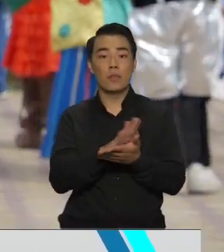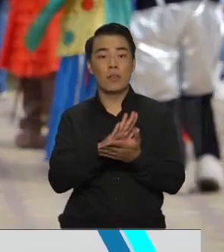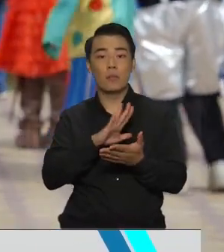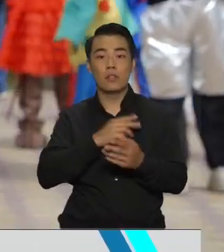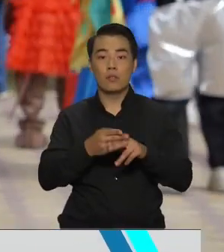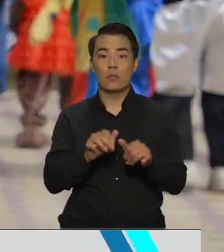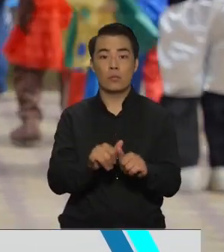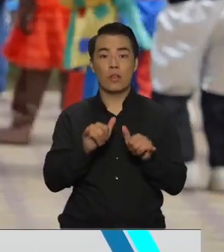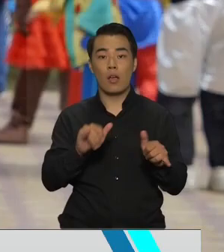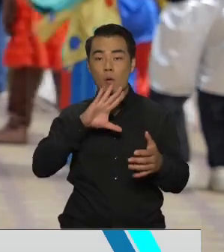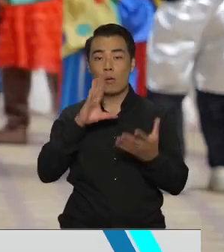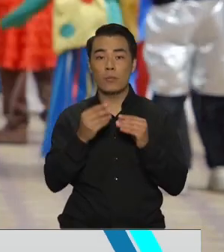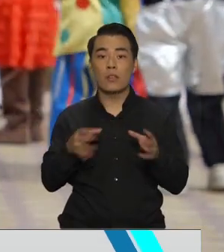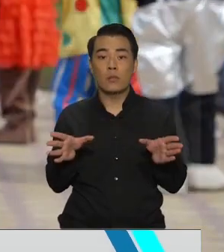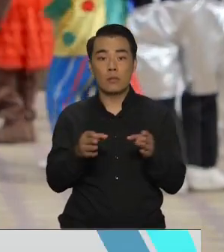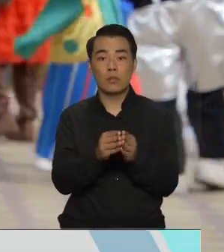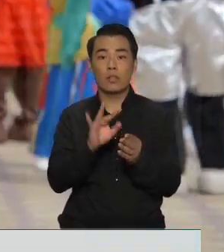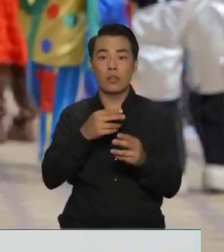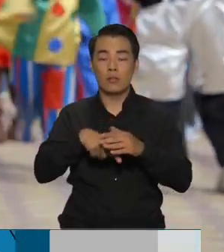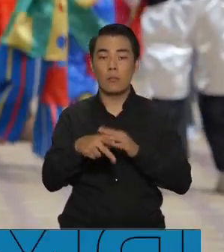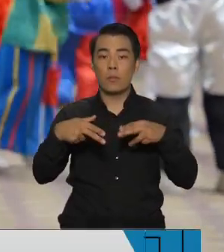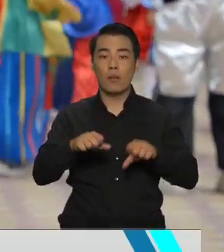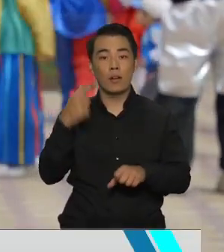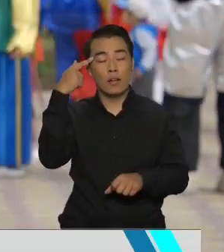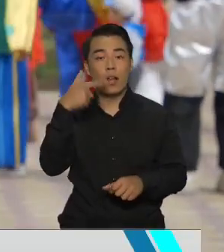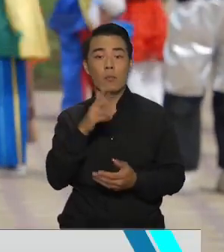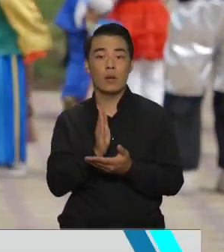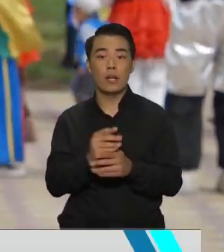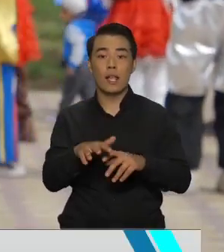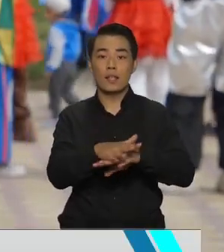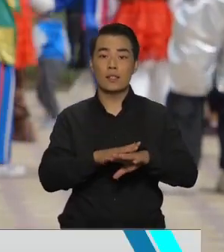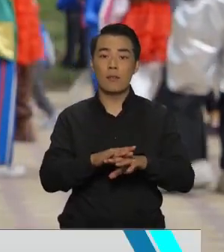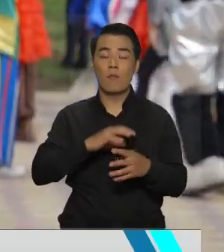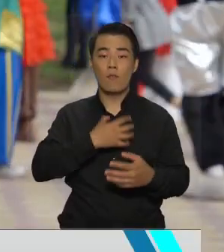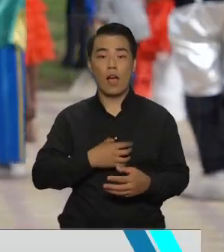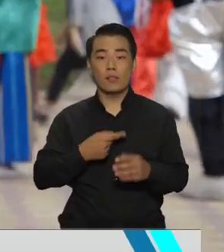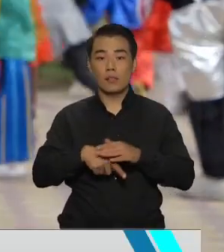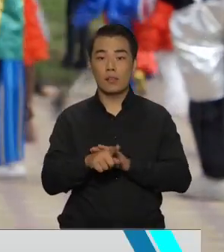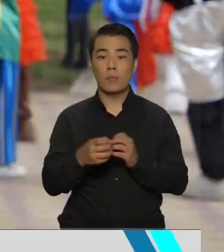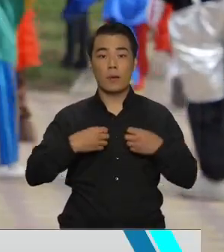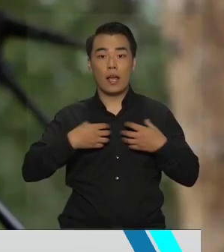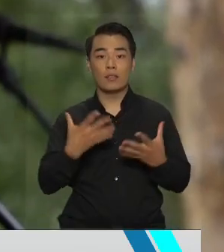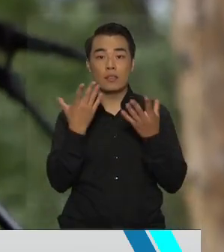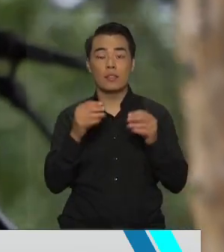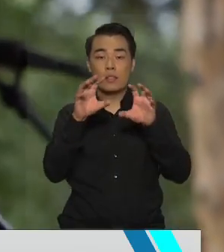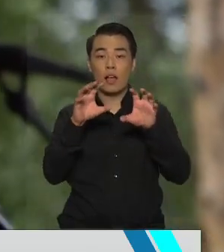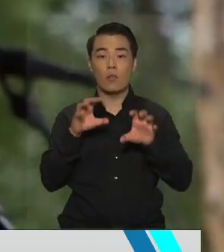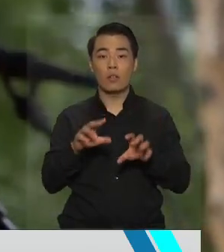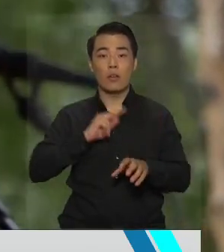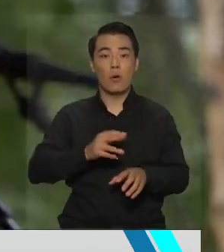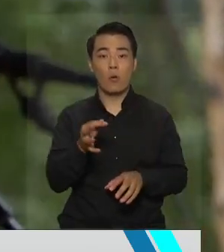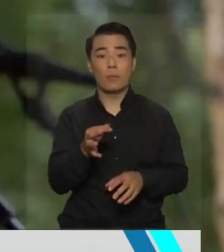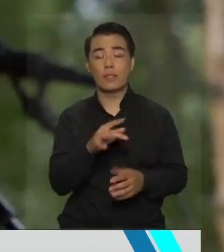на укрепление единства и повышение правовой грамотности населения. Основные мероприятия ко Дню Конституции проходят в